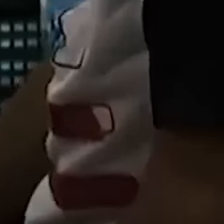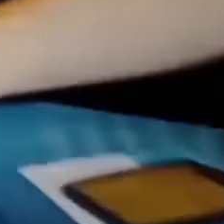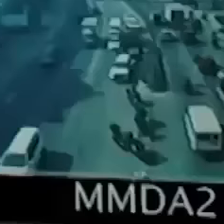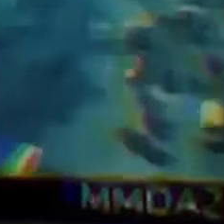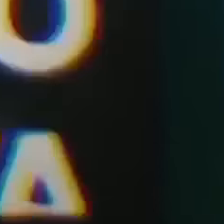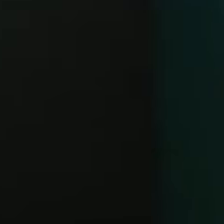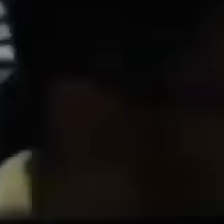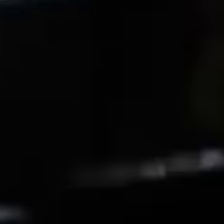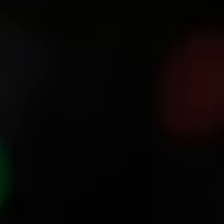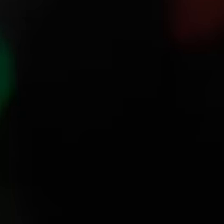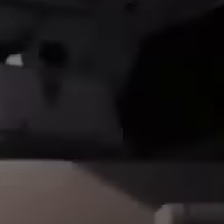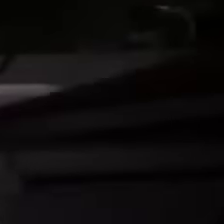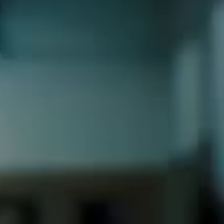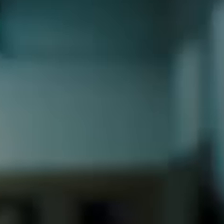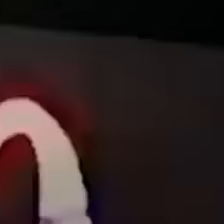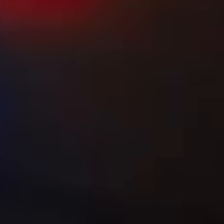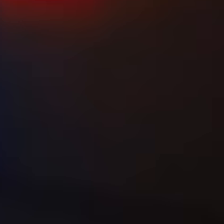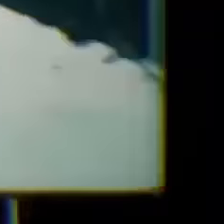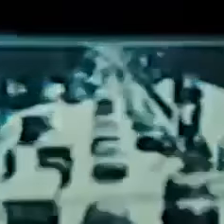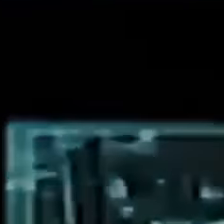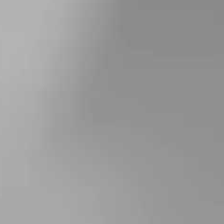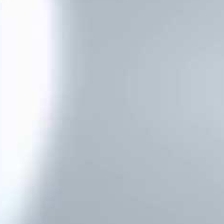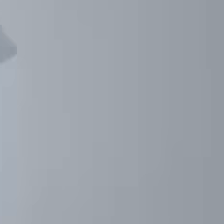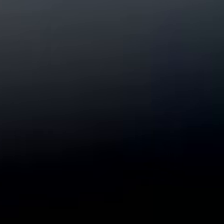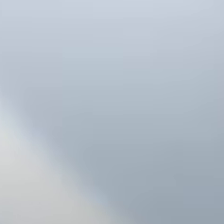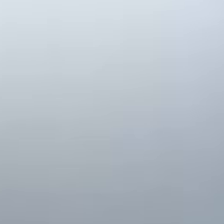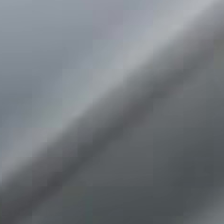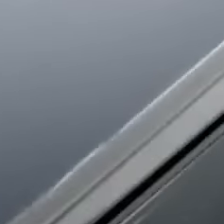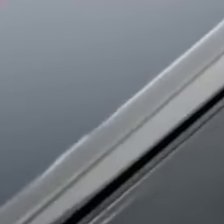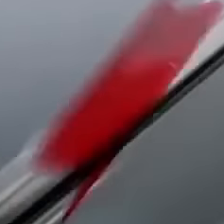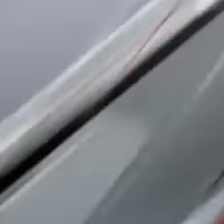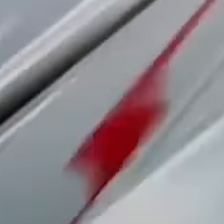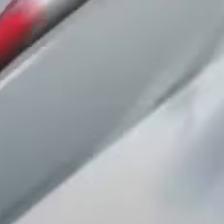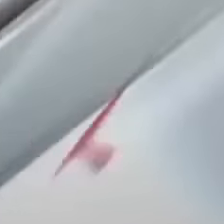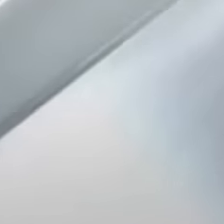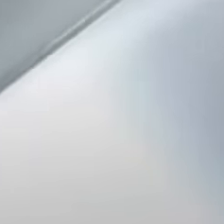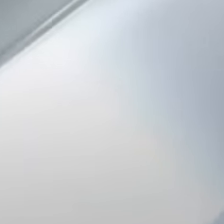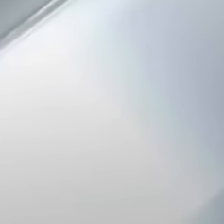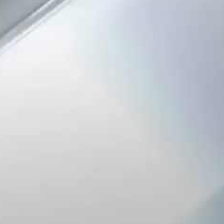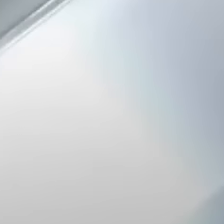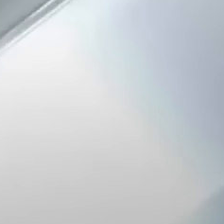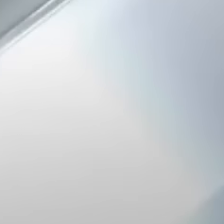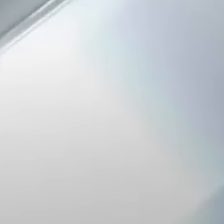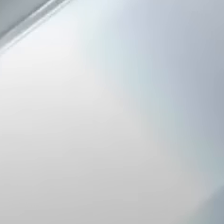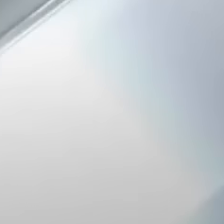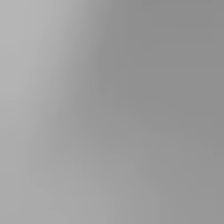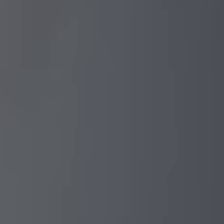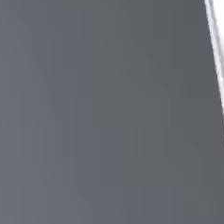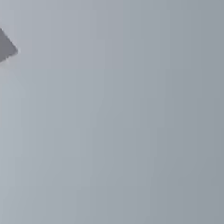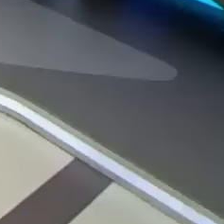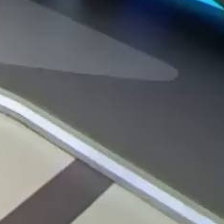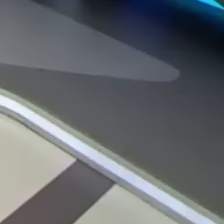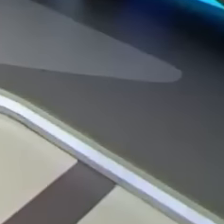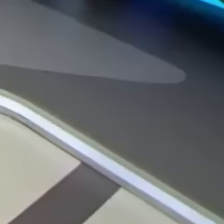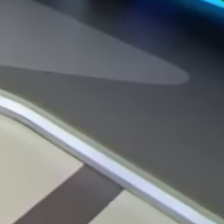Live mula sa GMA Network Center, ito ang 24 Oras!